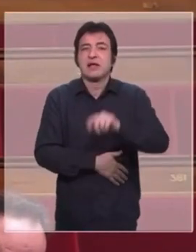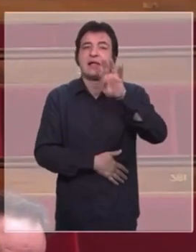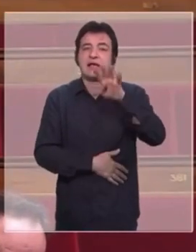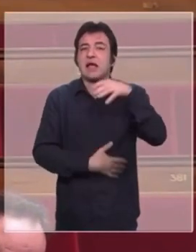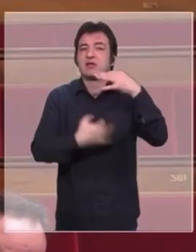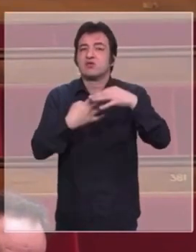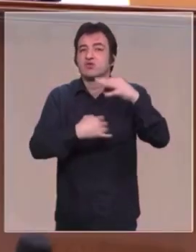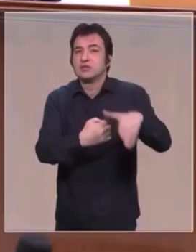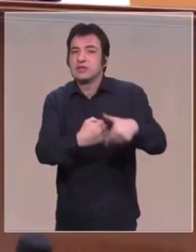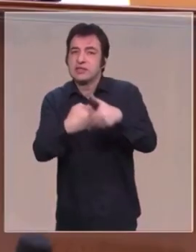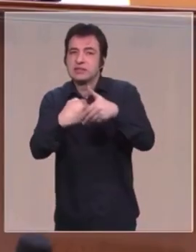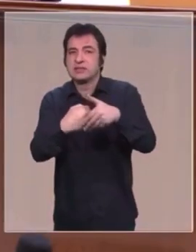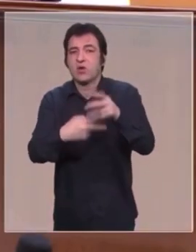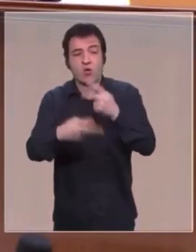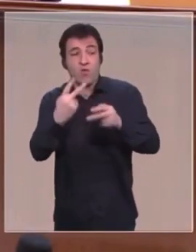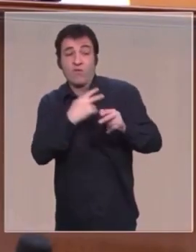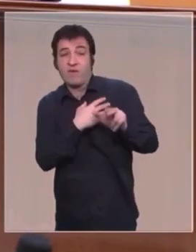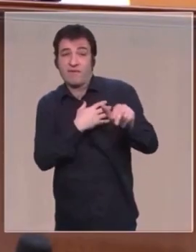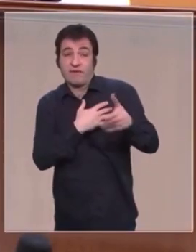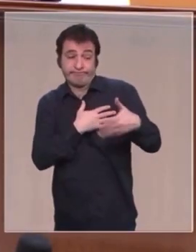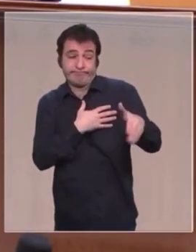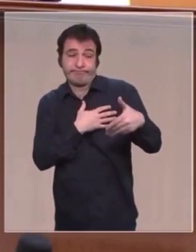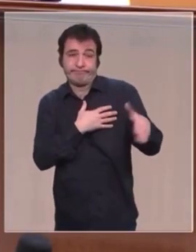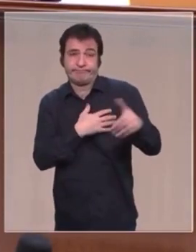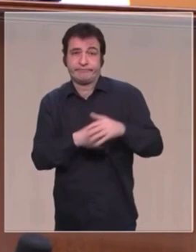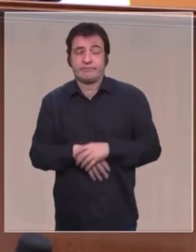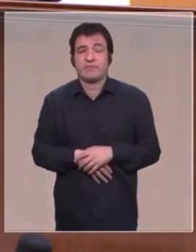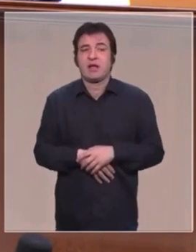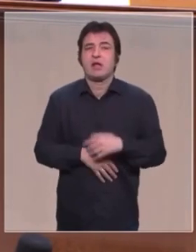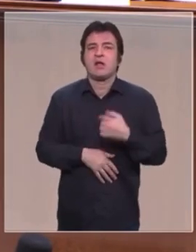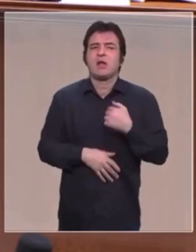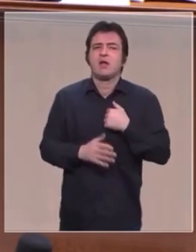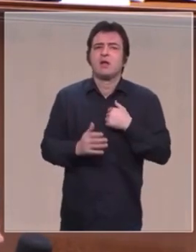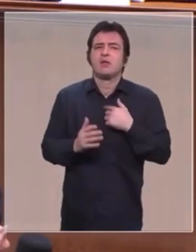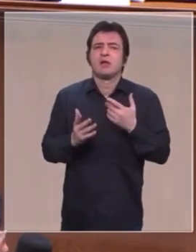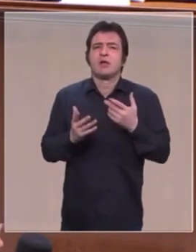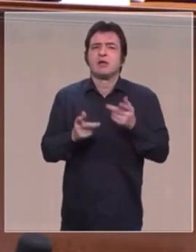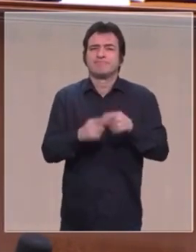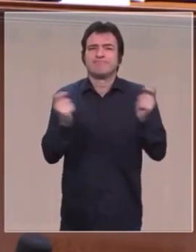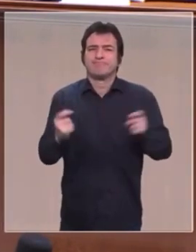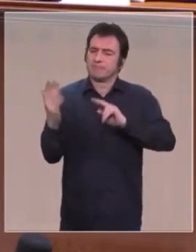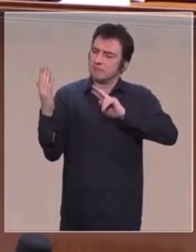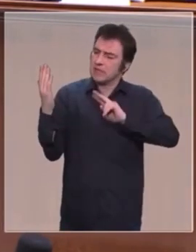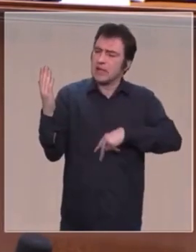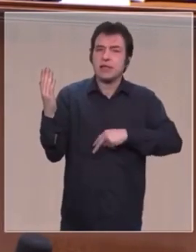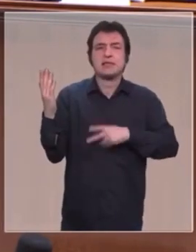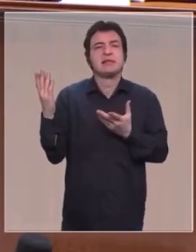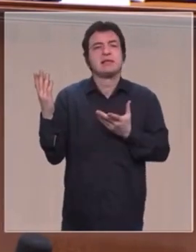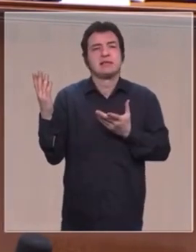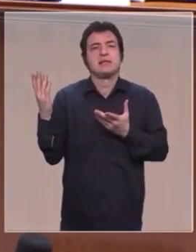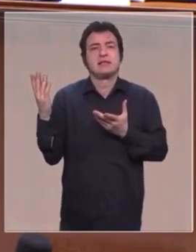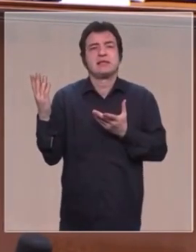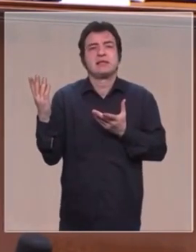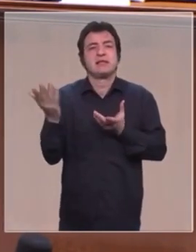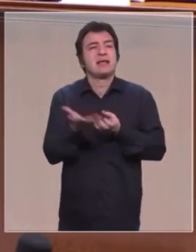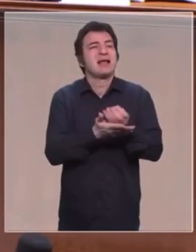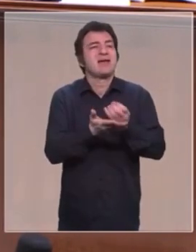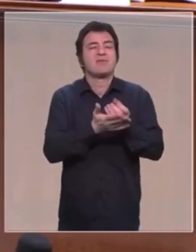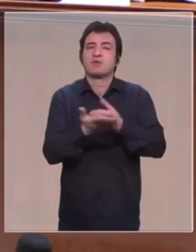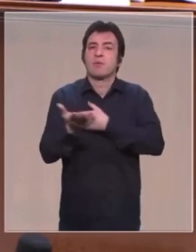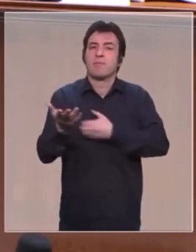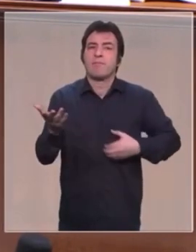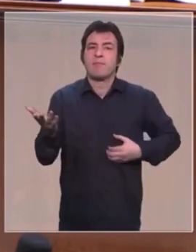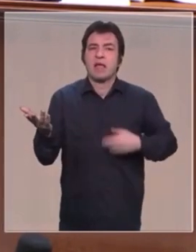envoyés prochainement. Alors, je lis dans la presse un communiqué de Madame la maire de Nantes